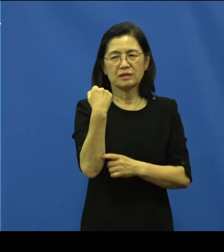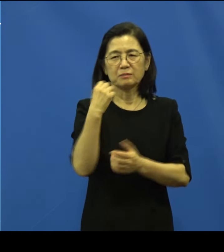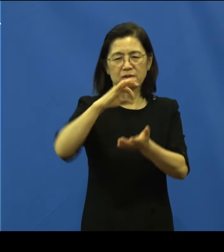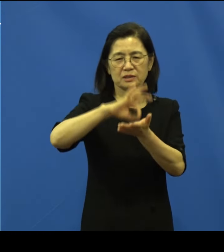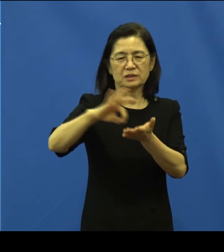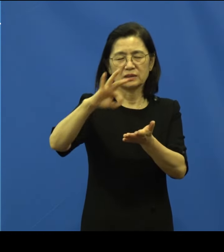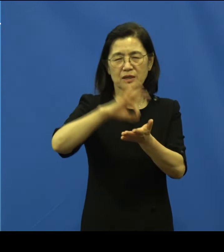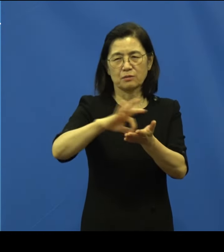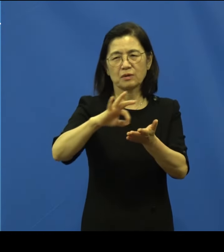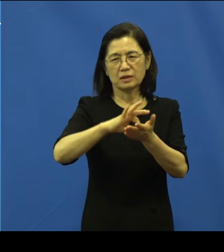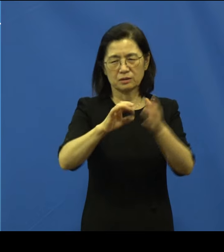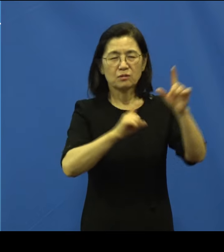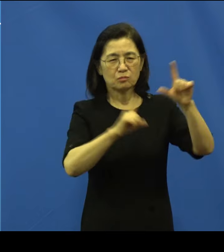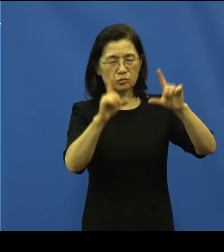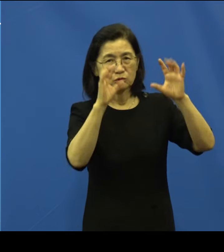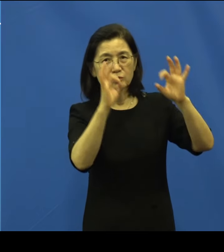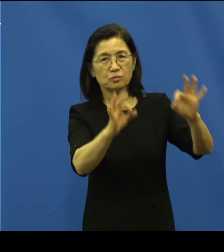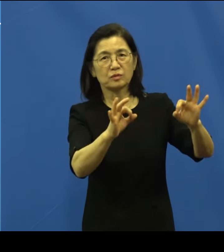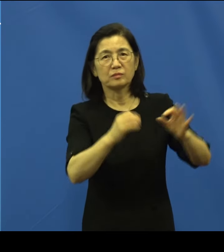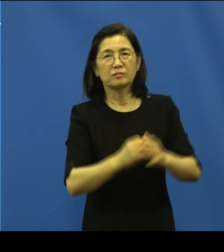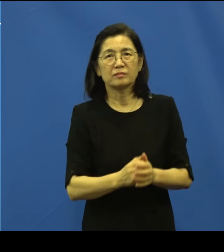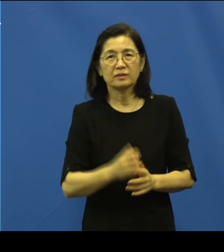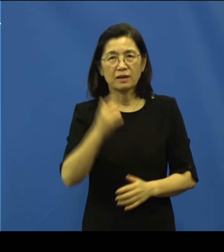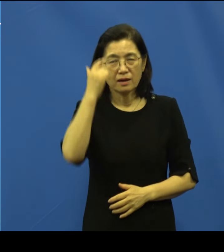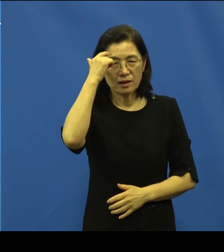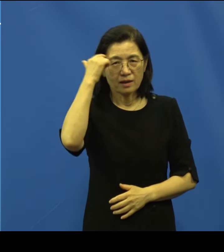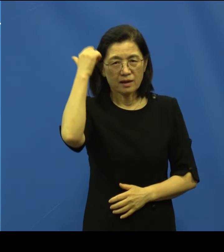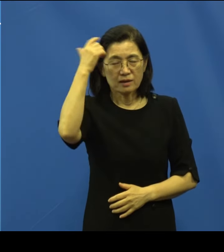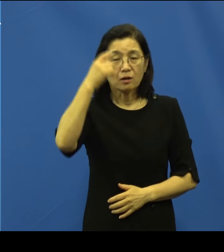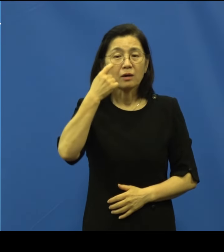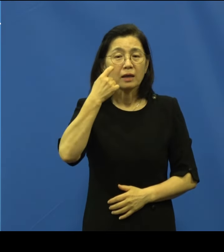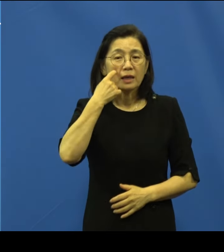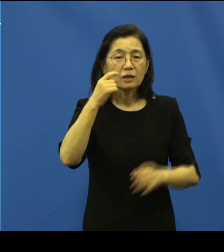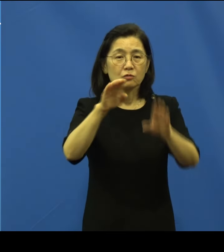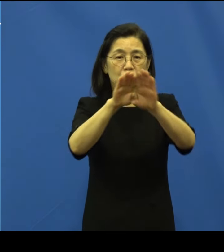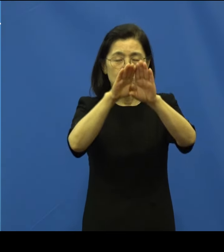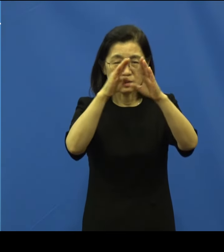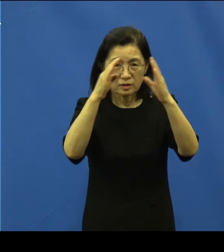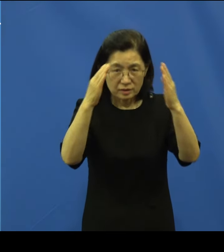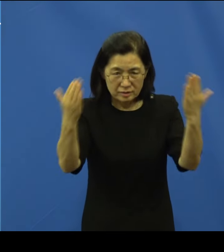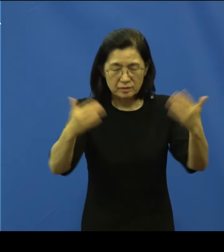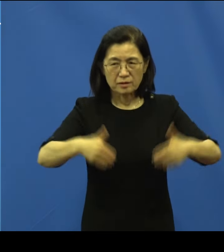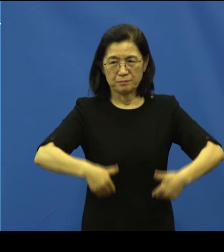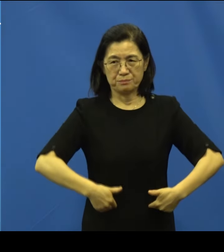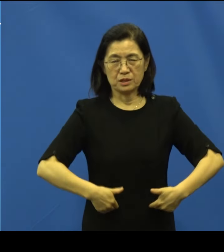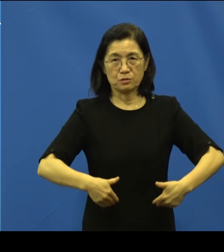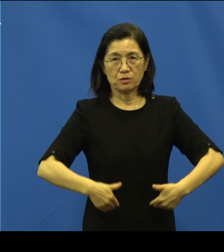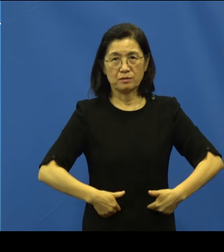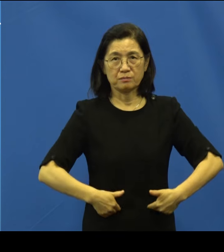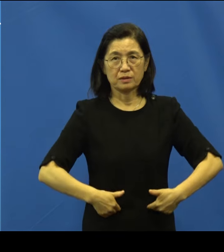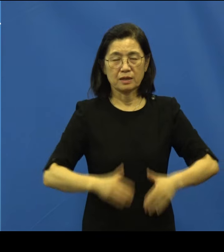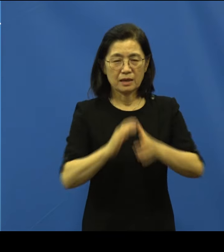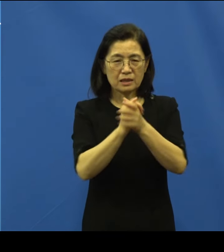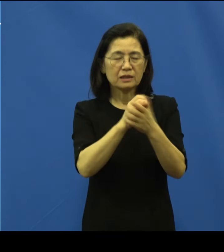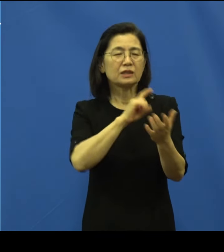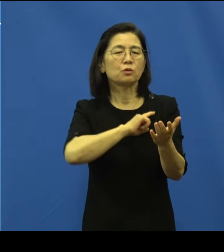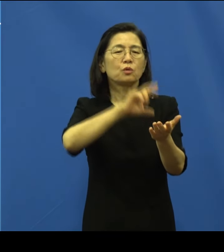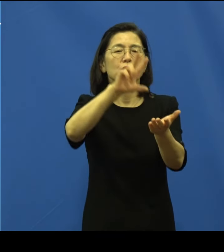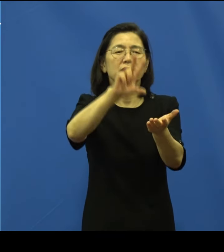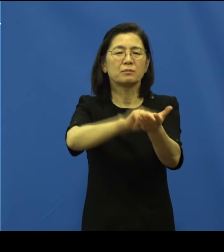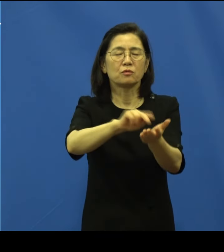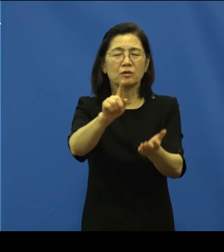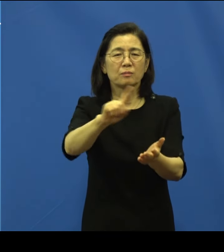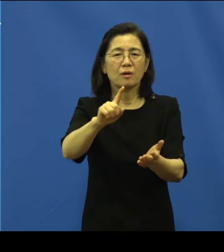우리의 영안이 열리면 새로운 세계가 열리는 겁니다. 이게 관건입니다. 우리의 기도 제목에 늘 내 눈을 열어 보게